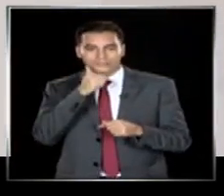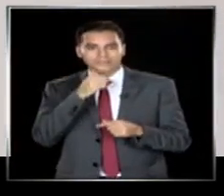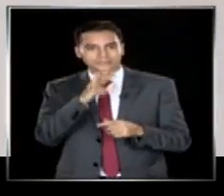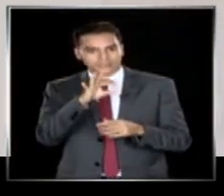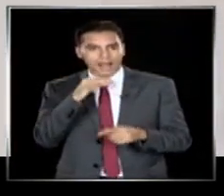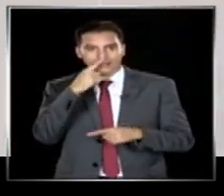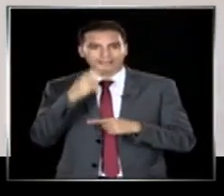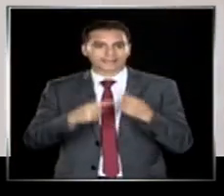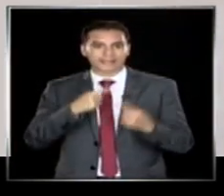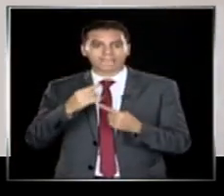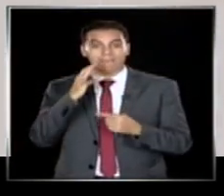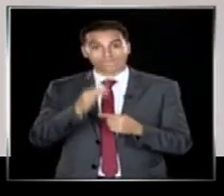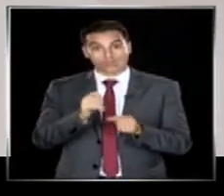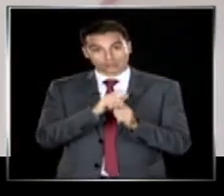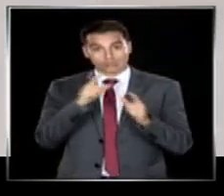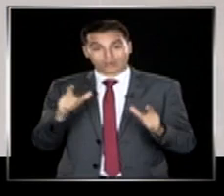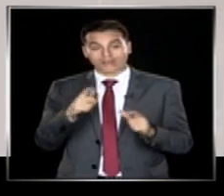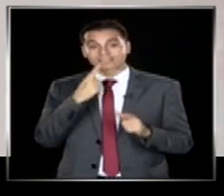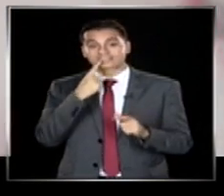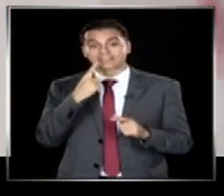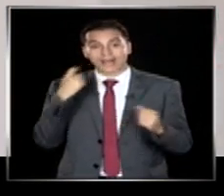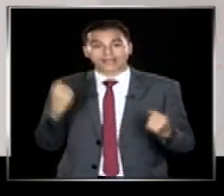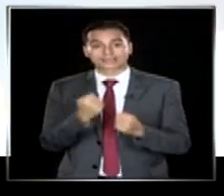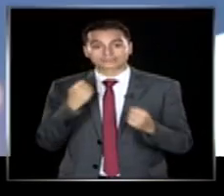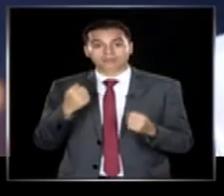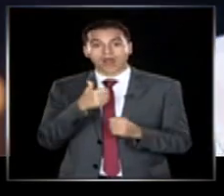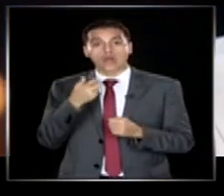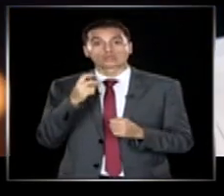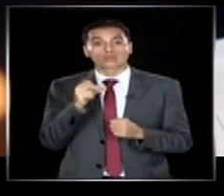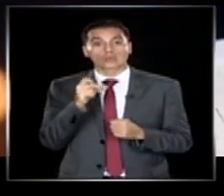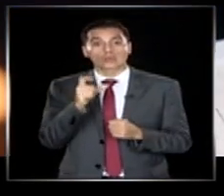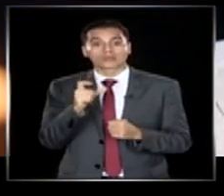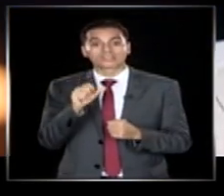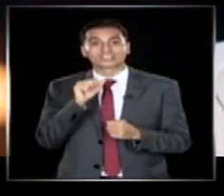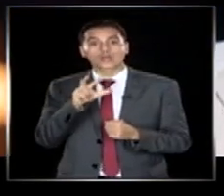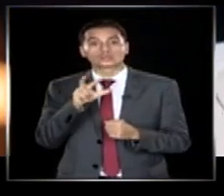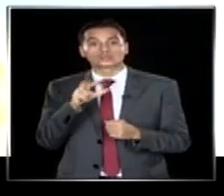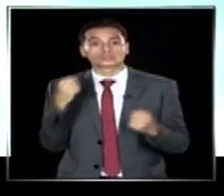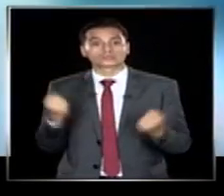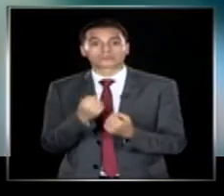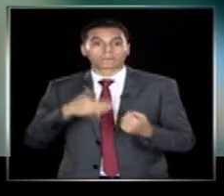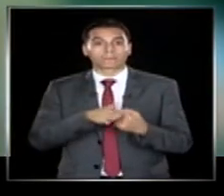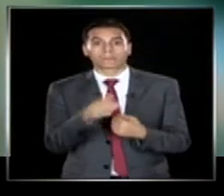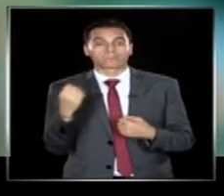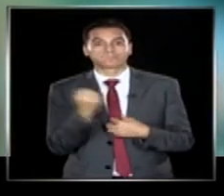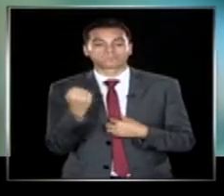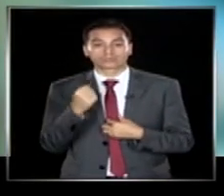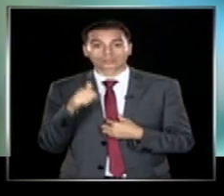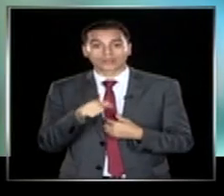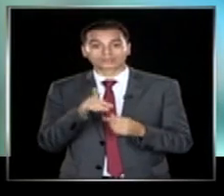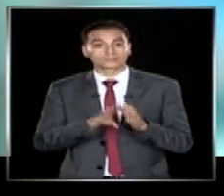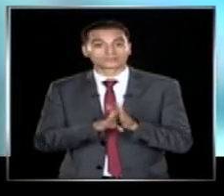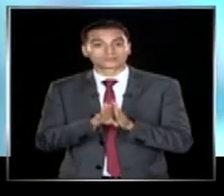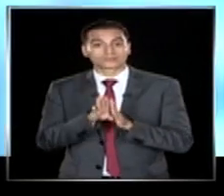يكمل معاهم. المفروض الطبيعي بيقعد سنة علشان يتعلم السكي، أنطون اتعلم السكي في 3 شهور لحد ما الحمد لله دلوقتي